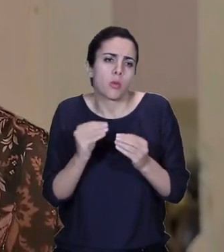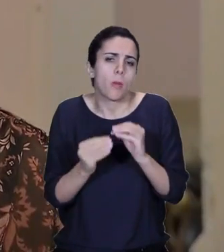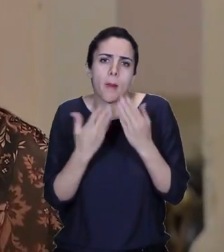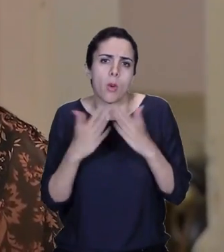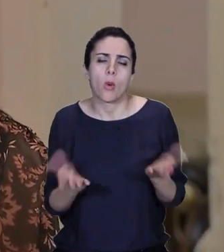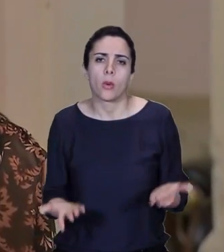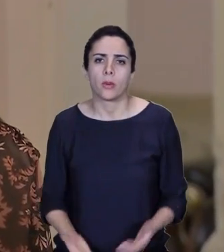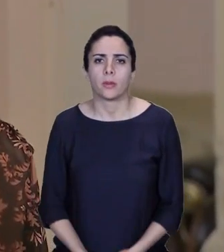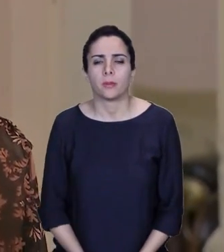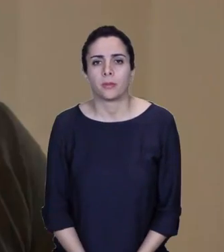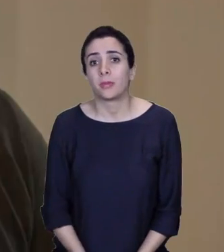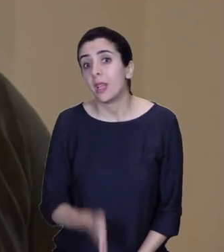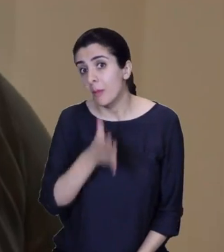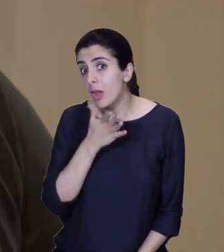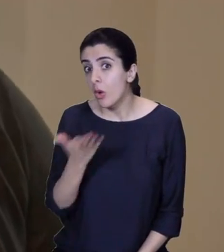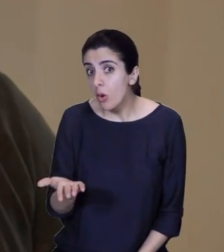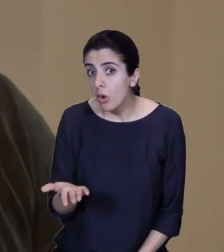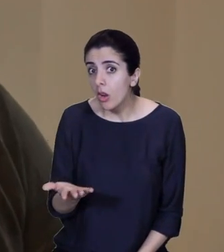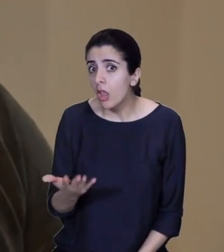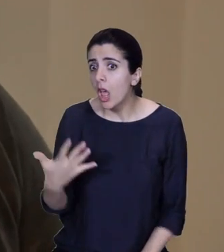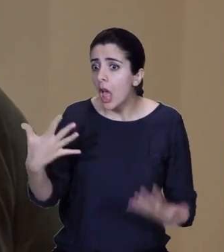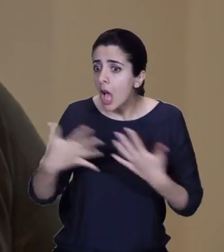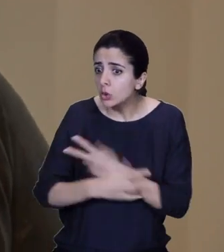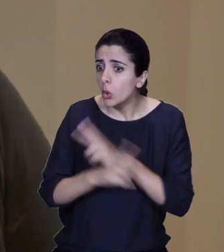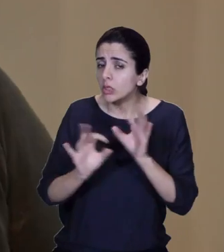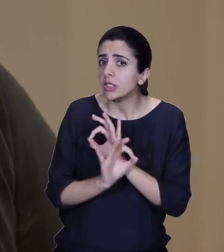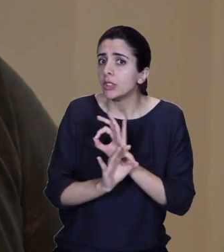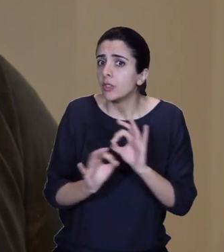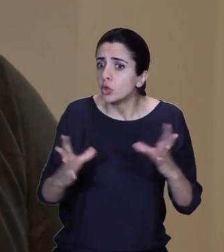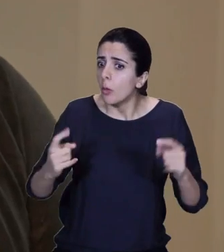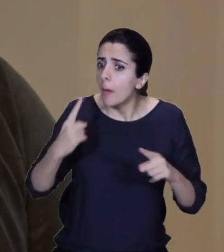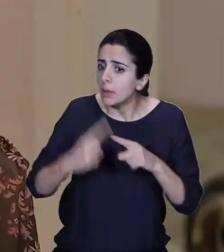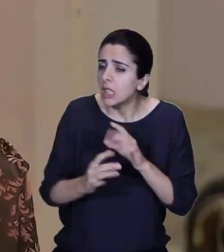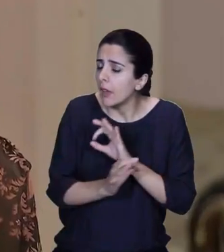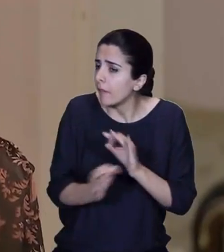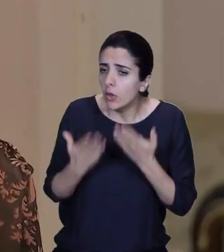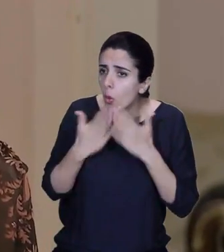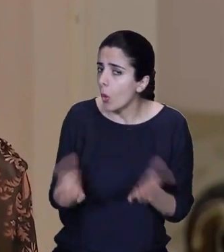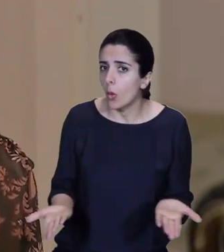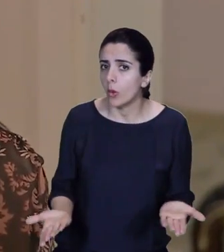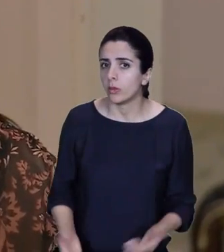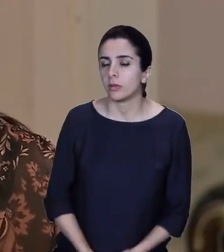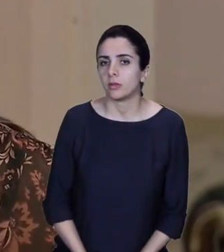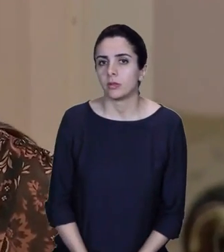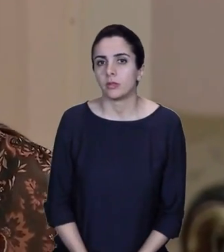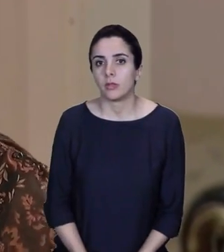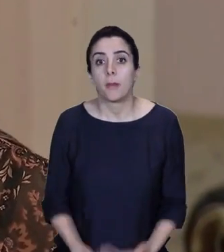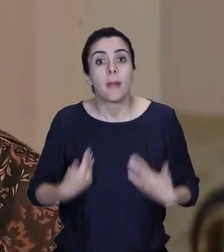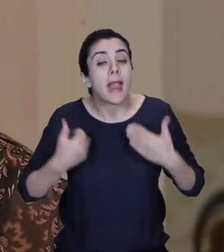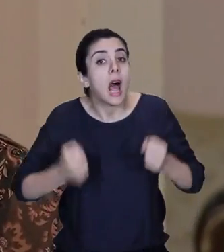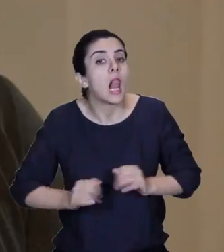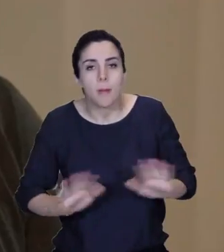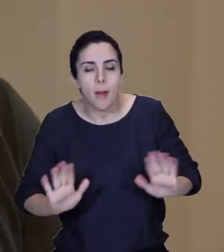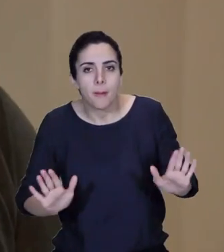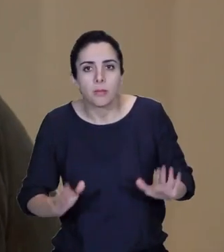herhalde. Malum ne gecen ne gündüzün, ne cumartesin ne pazarın var. Kalamam